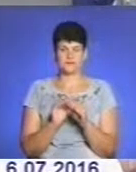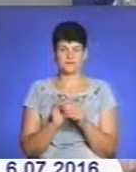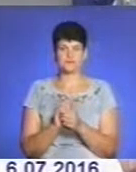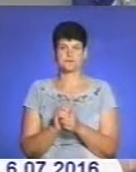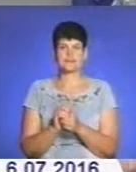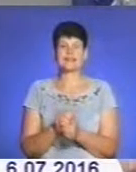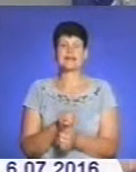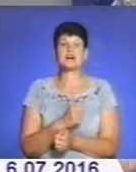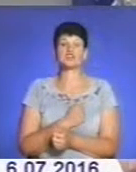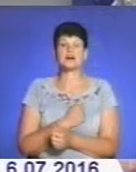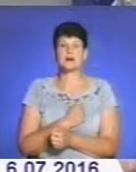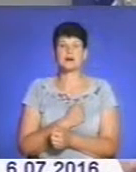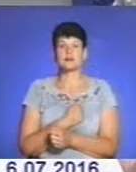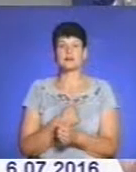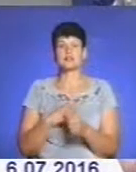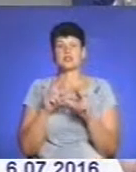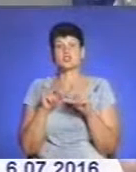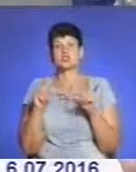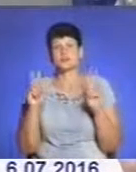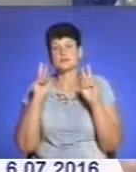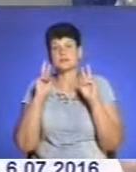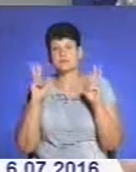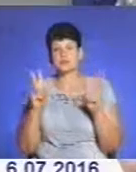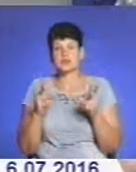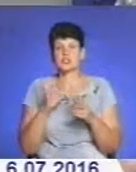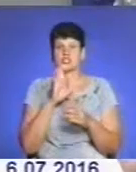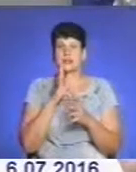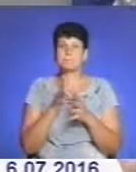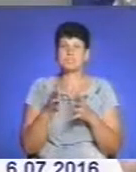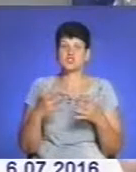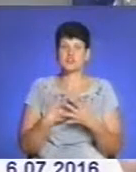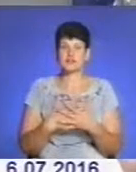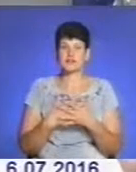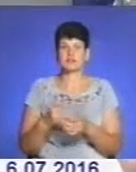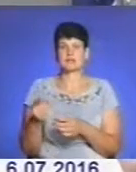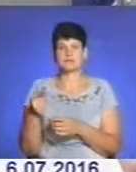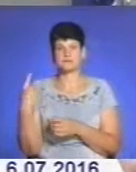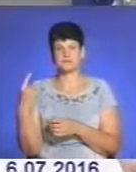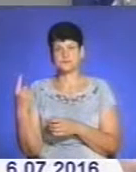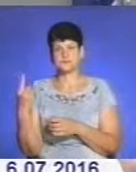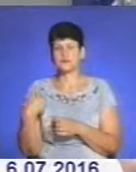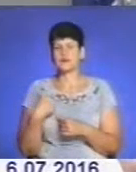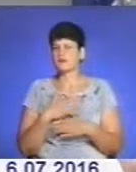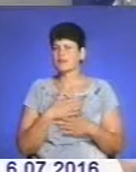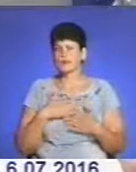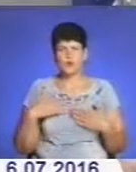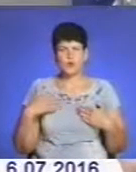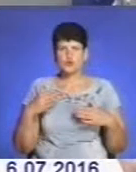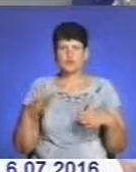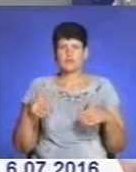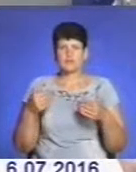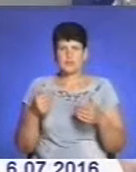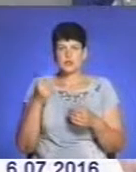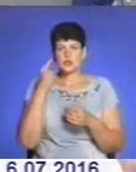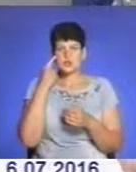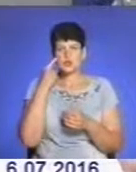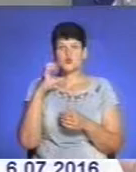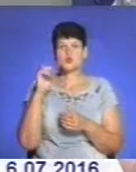Ну, на жаль, я не знаю, чи на щастя, чи на жаль, жінки більш активні у нас на Тернопільщині. Я не хочу давати оцінку там